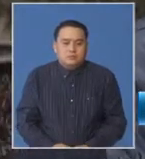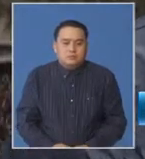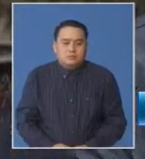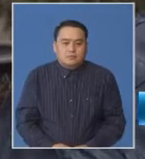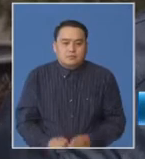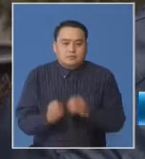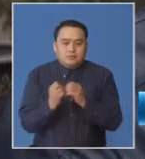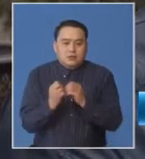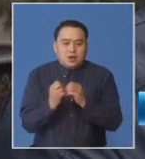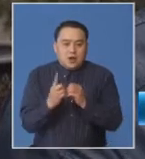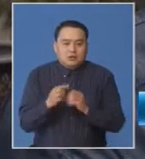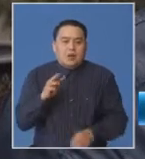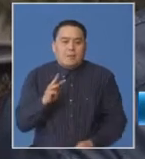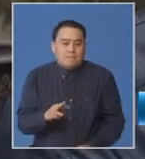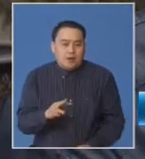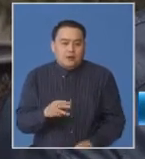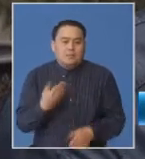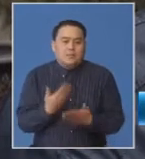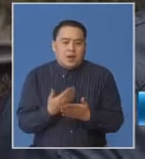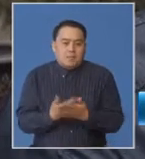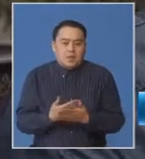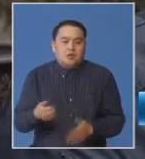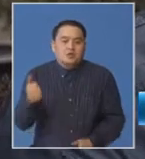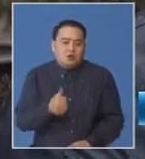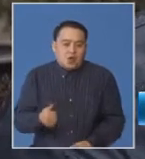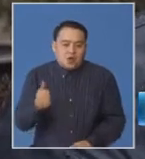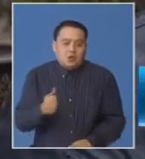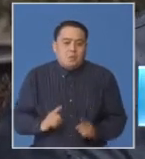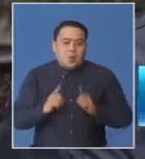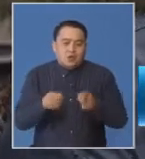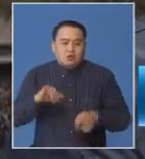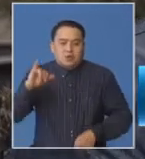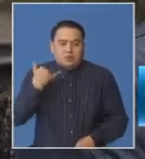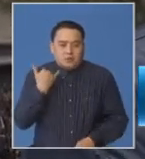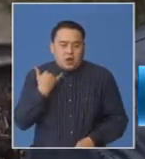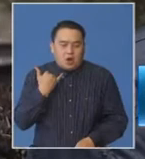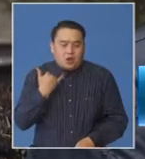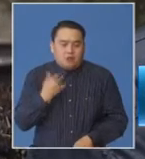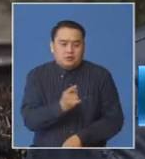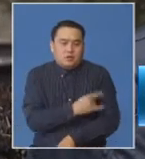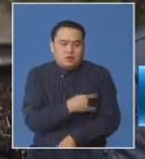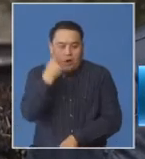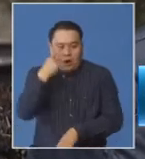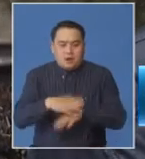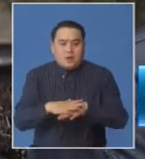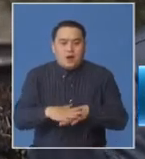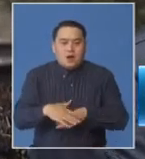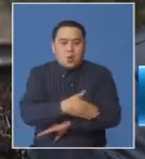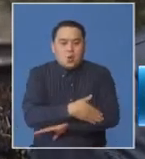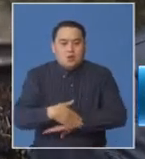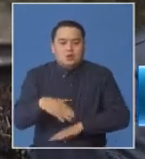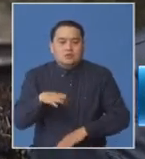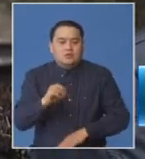11 марта примерно в часов 15:30 поступило телефонное сообщение дежурного акимата, что по улице